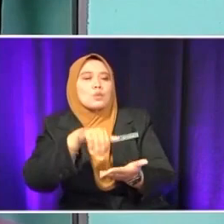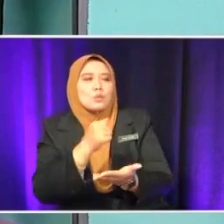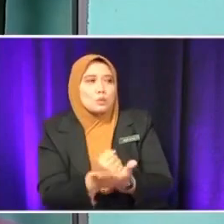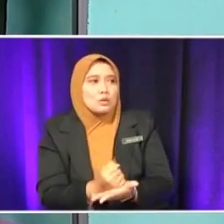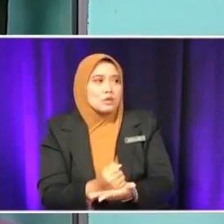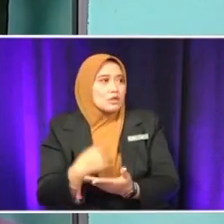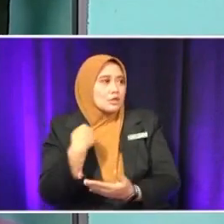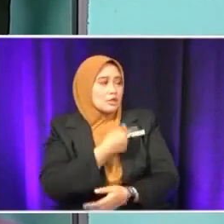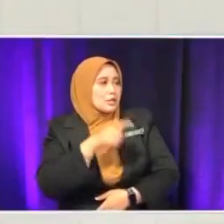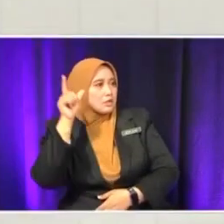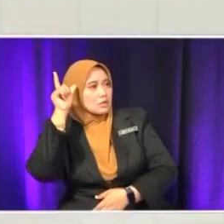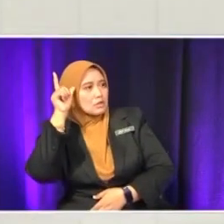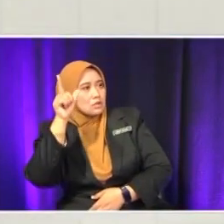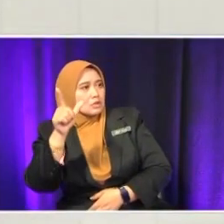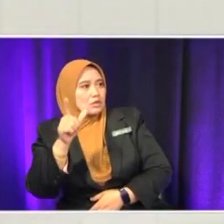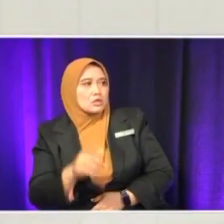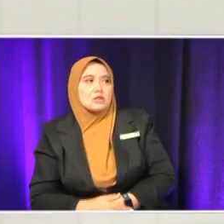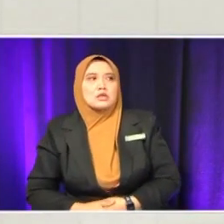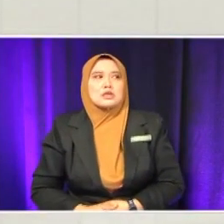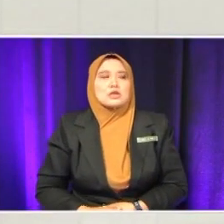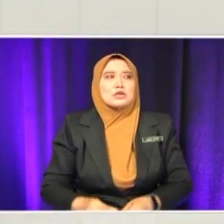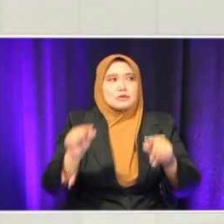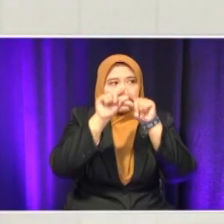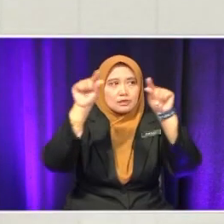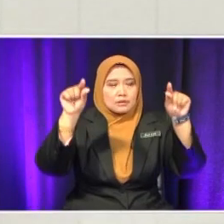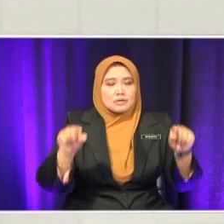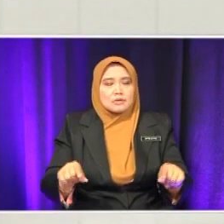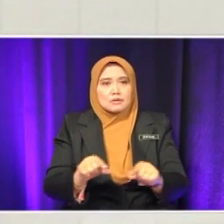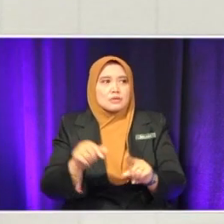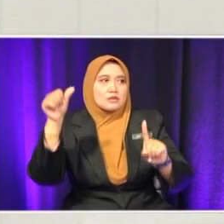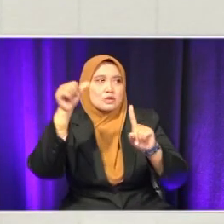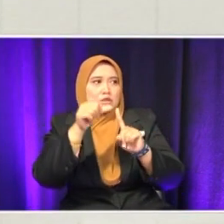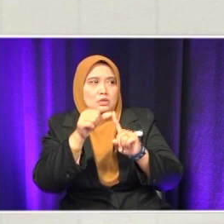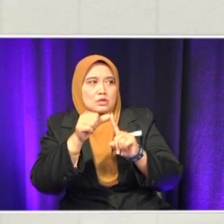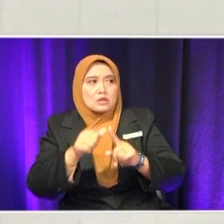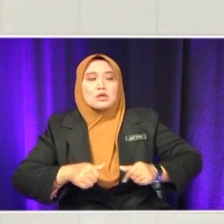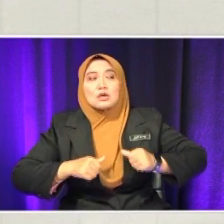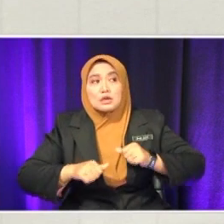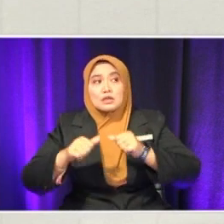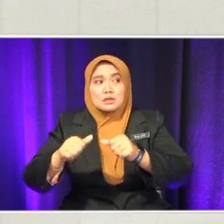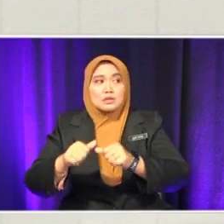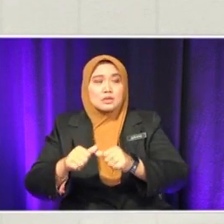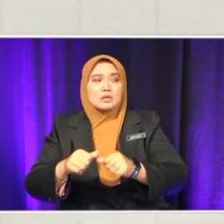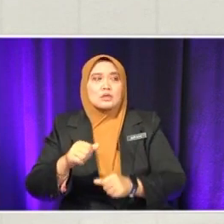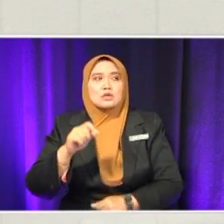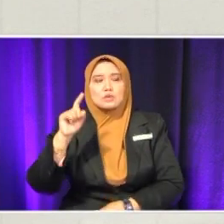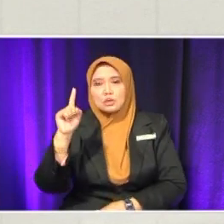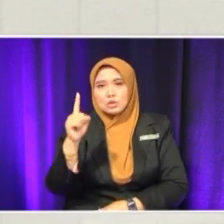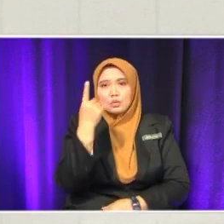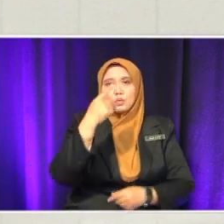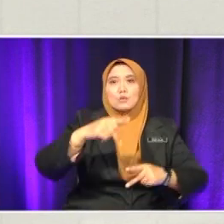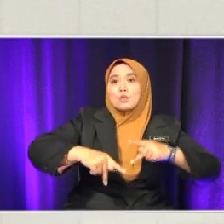ada contoh-contoh yang boleh terhasil adalah aliran suatu proses, ya, peta perjalanan, macam Naim cakap